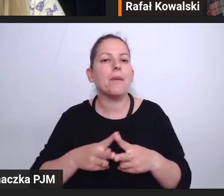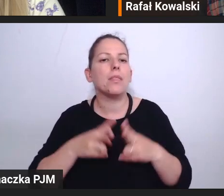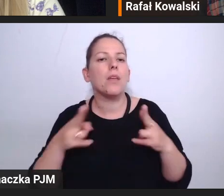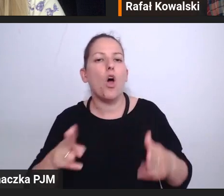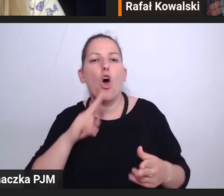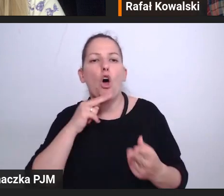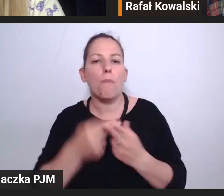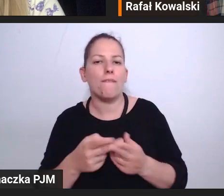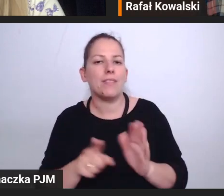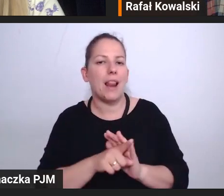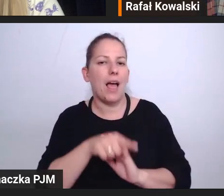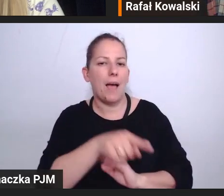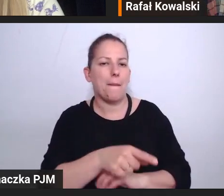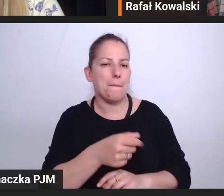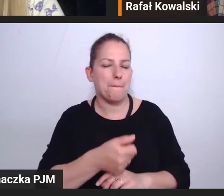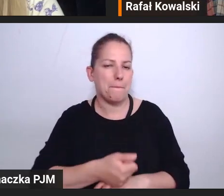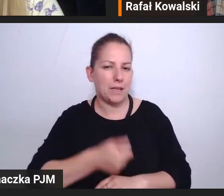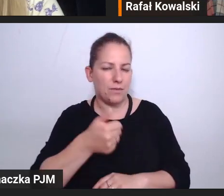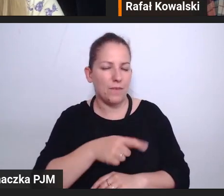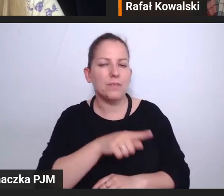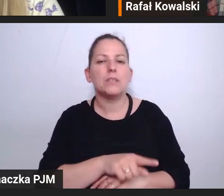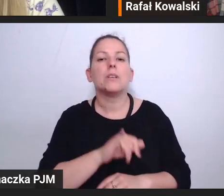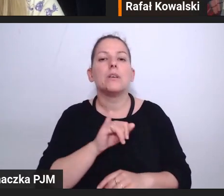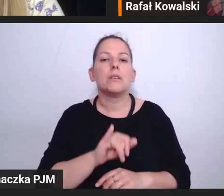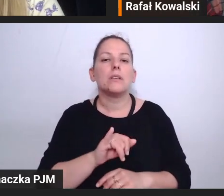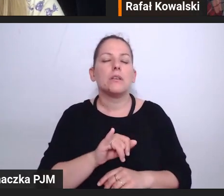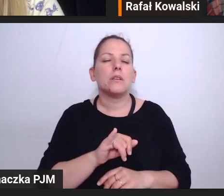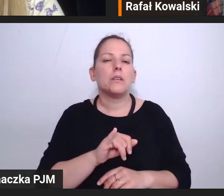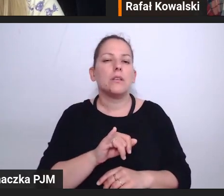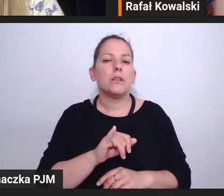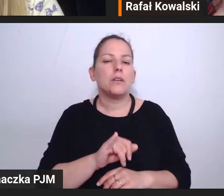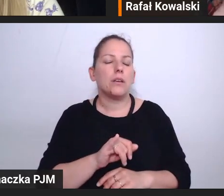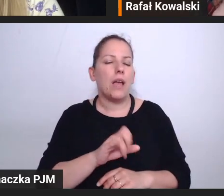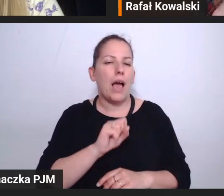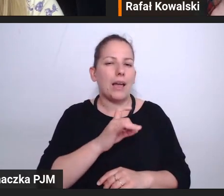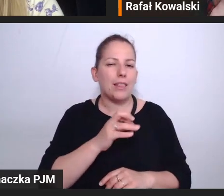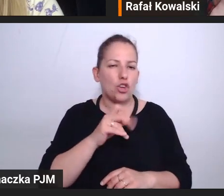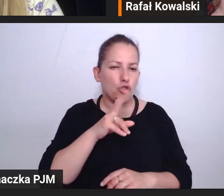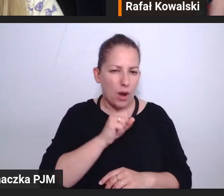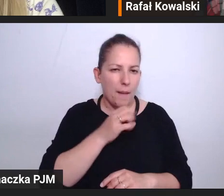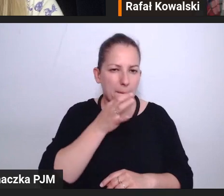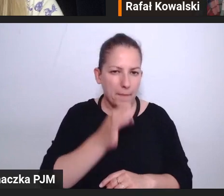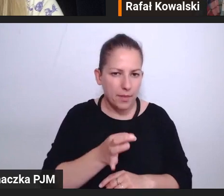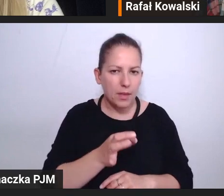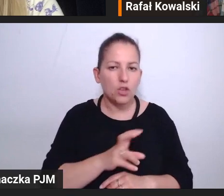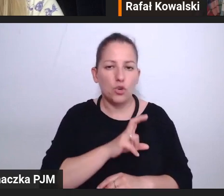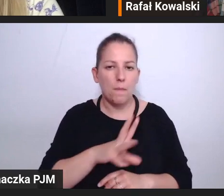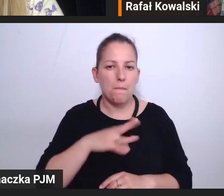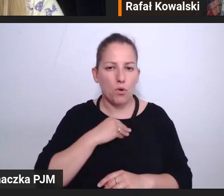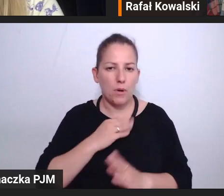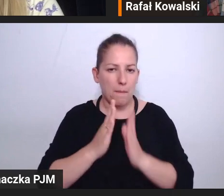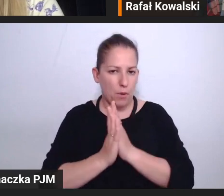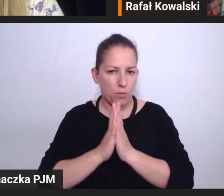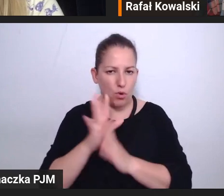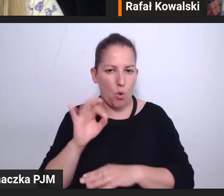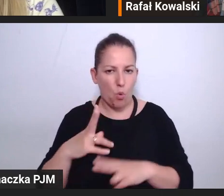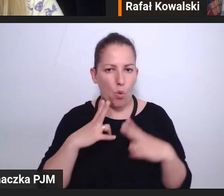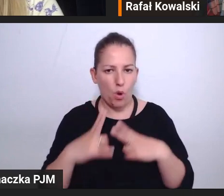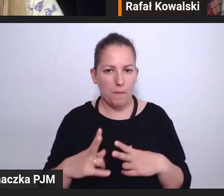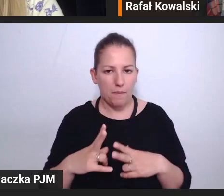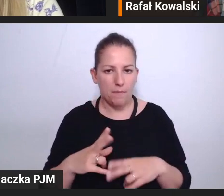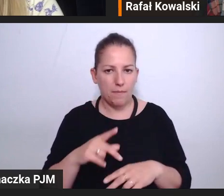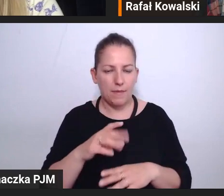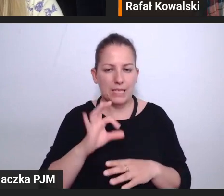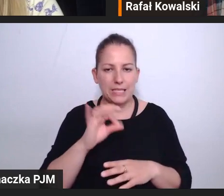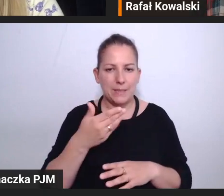termin dla pracodawcy. I jeszcze dodatkowo pyta Agnieszka, czy można poprosić o ten urlop w